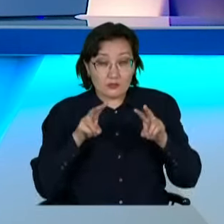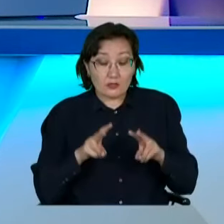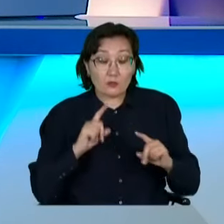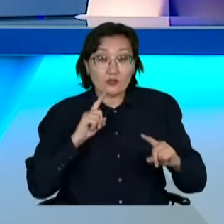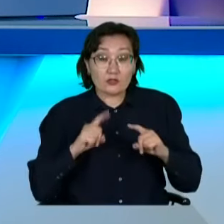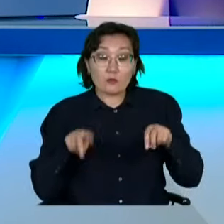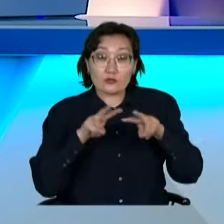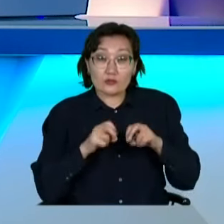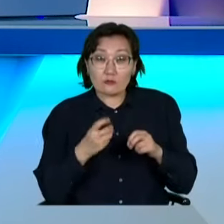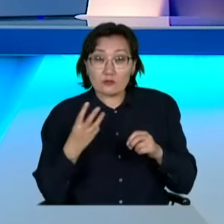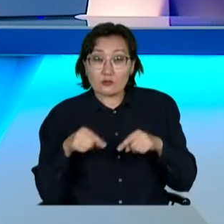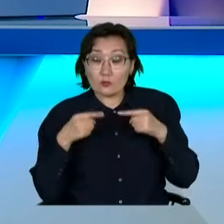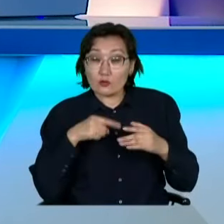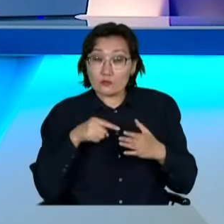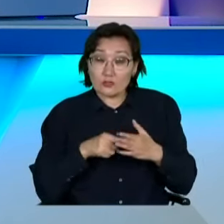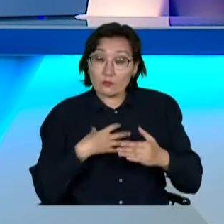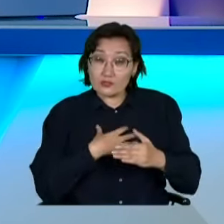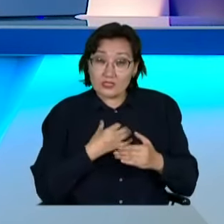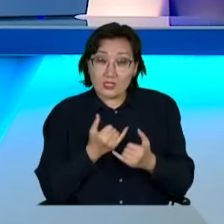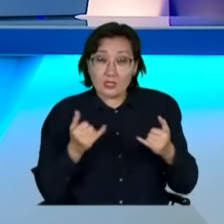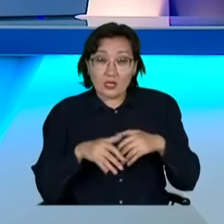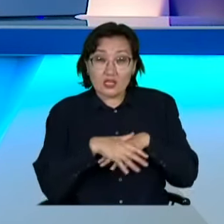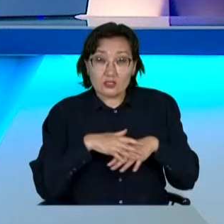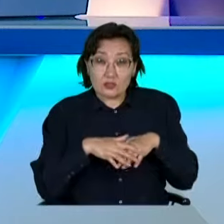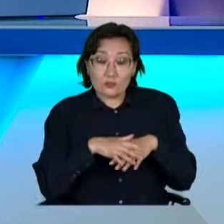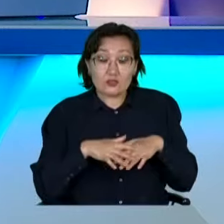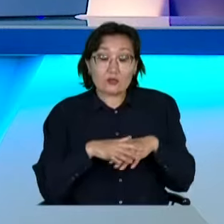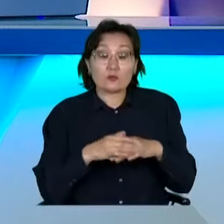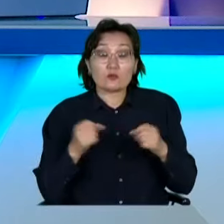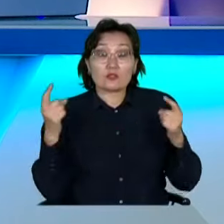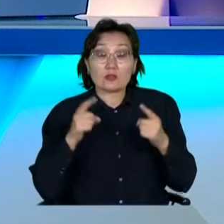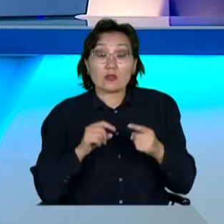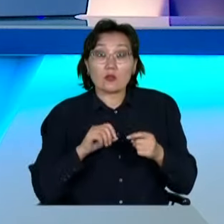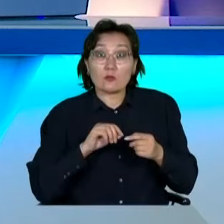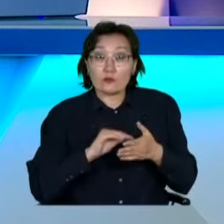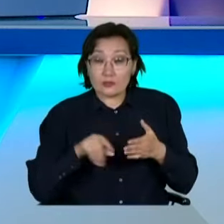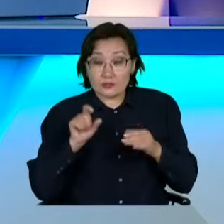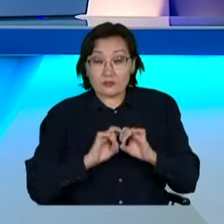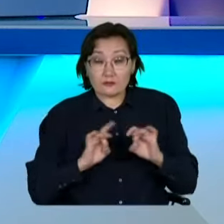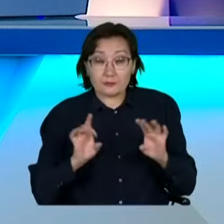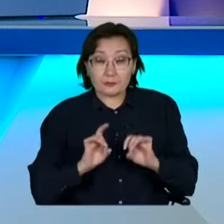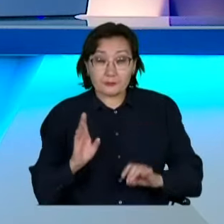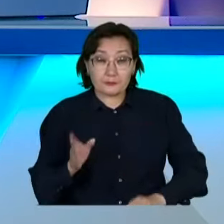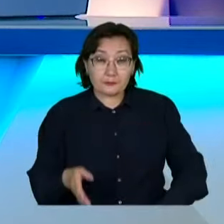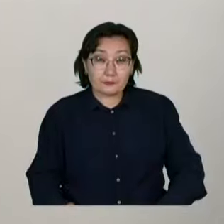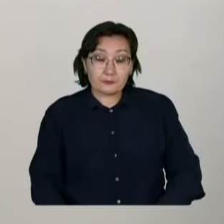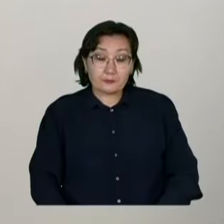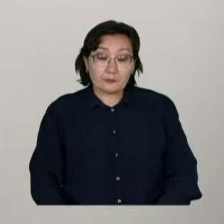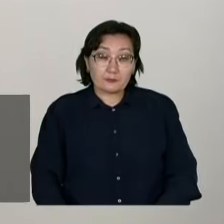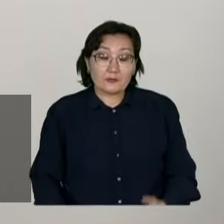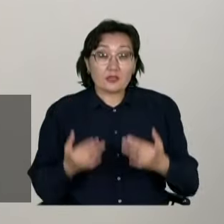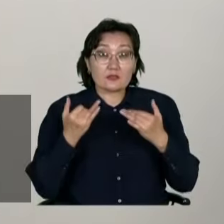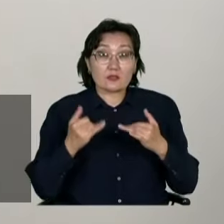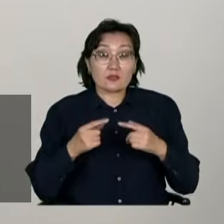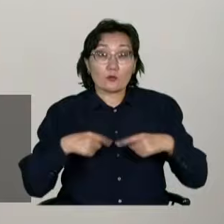заседании рассмотрели ряд других вопросов, актуальных для жизни мегаполиса. О них узнаем из материала Адель Акжарке.